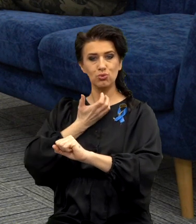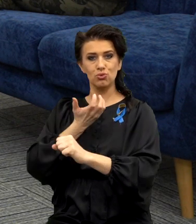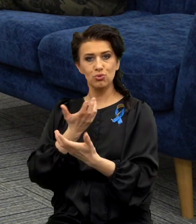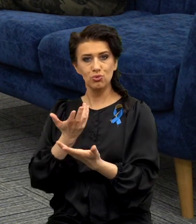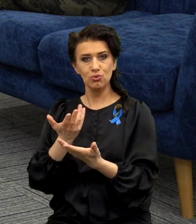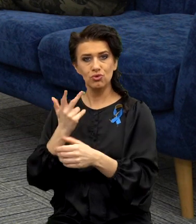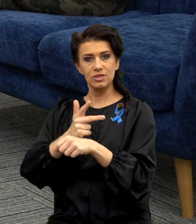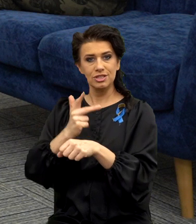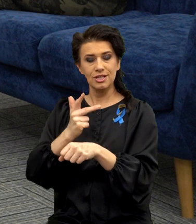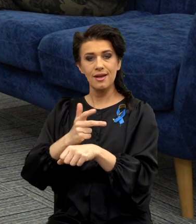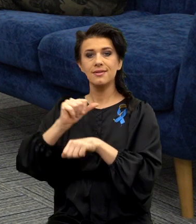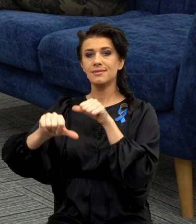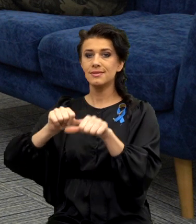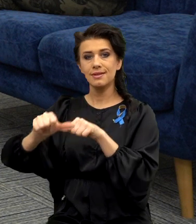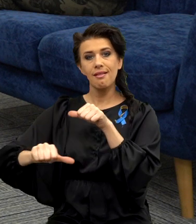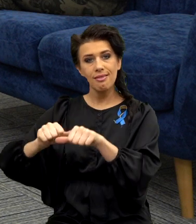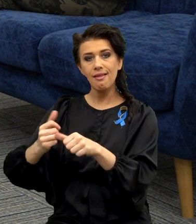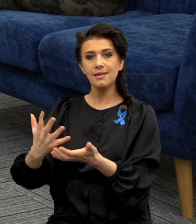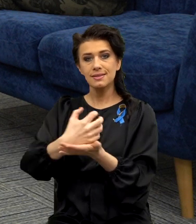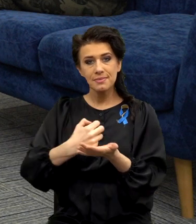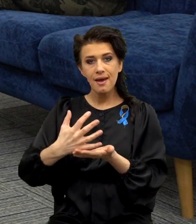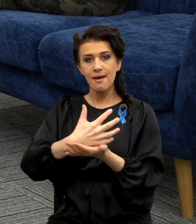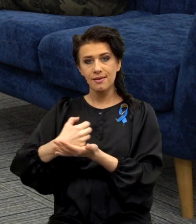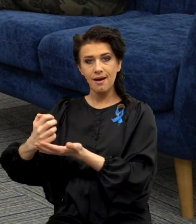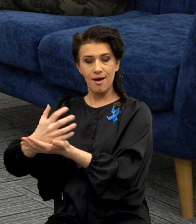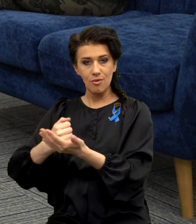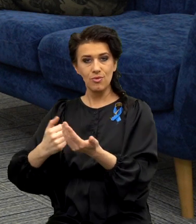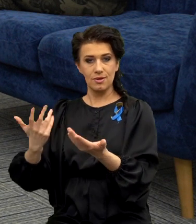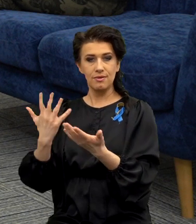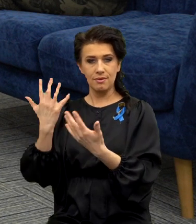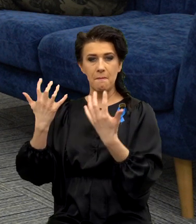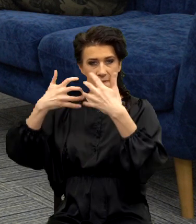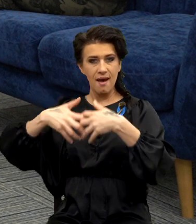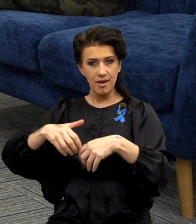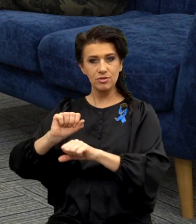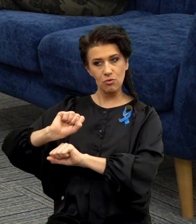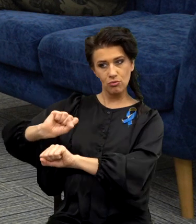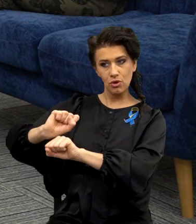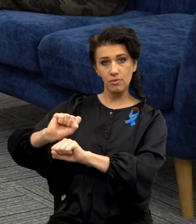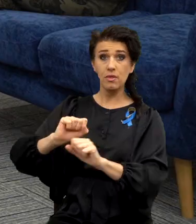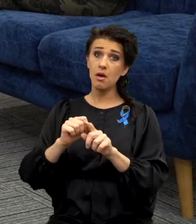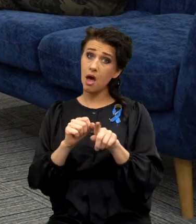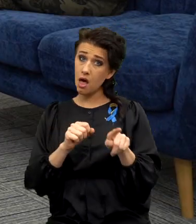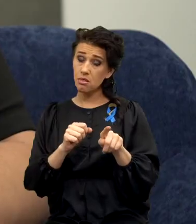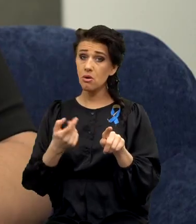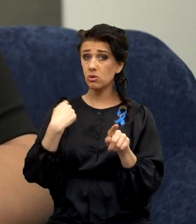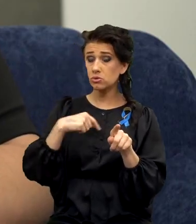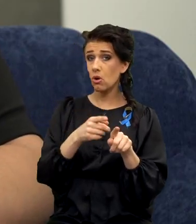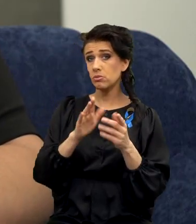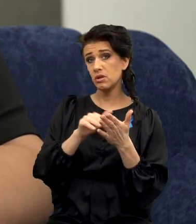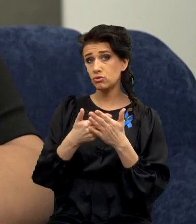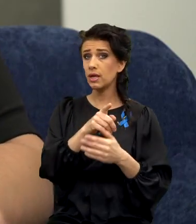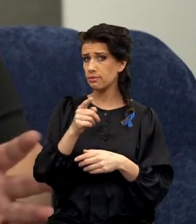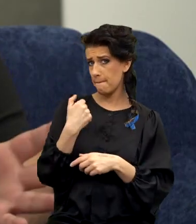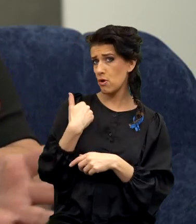przez 30-40 lat, to dlatego na przykład te osoby, tak jak ty powiedziałaś, zostają w danym miejscu, bo myślą, że na